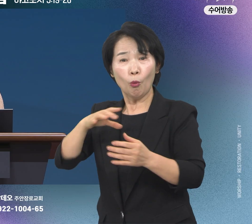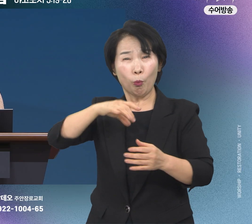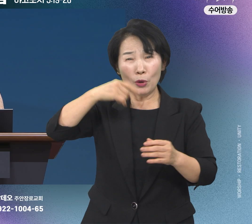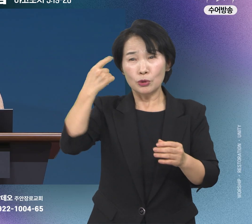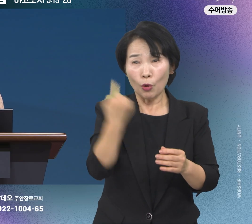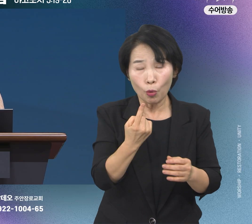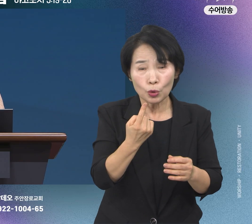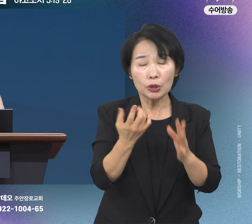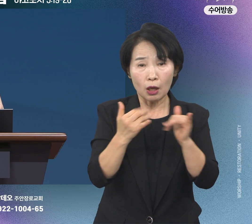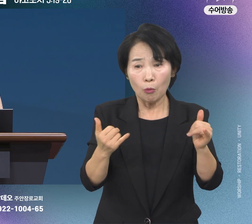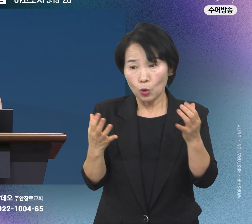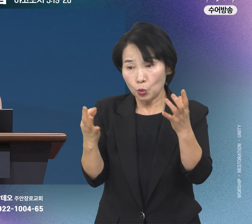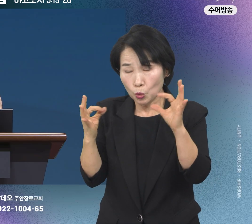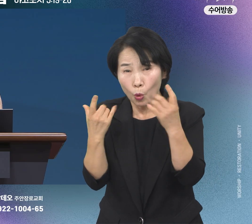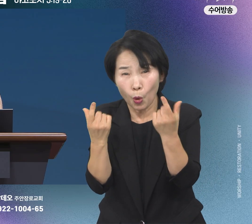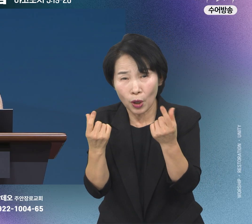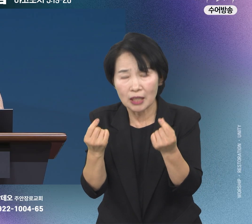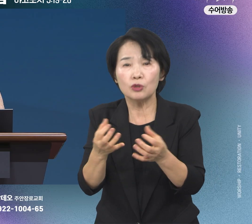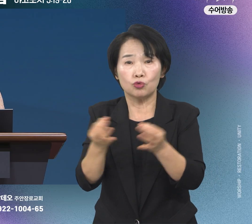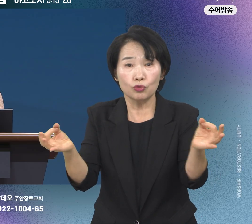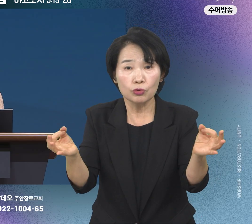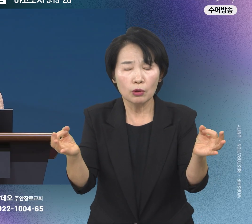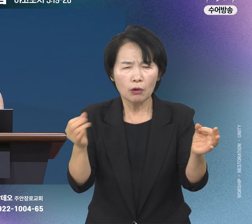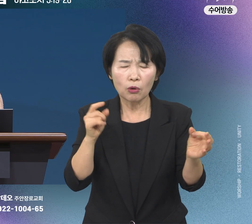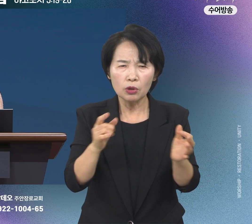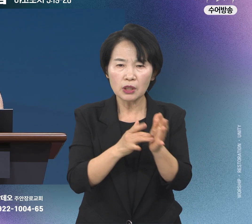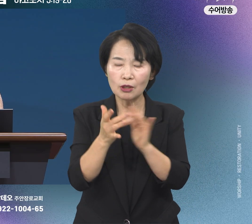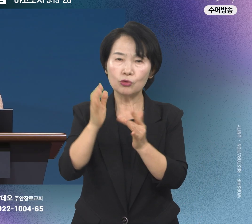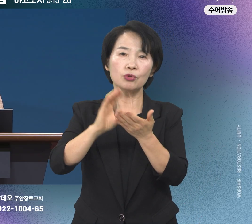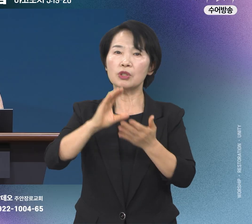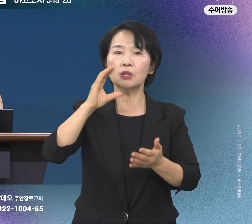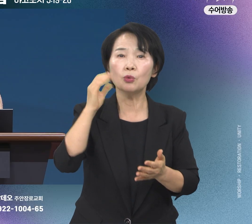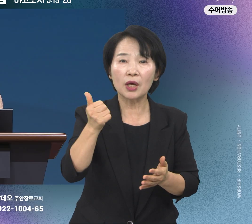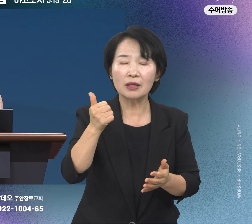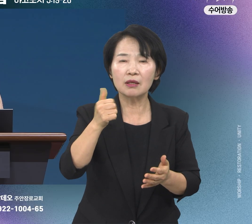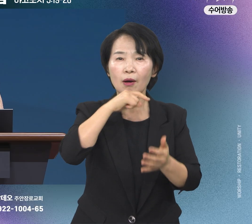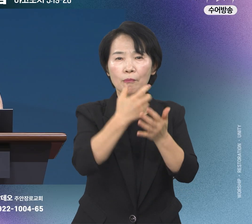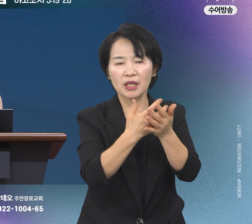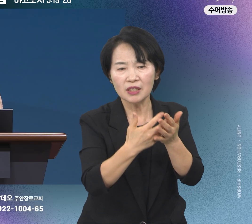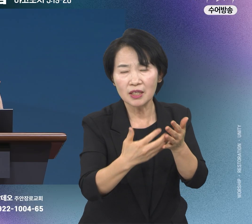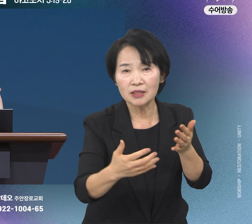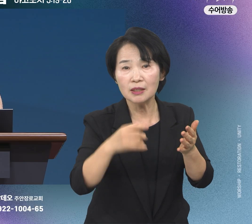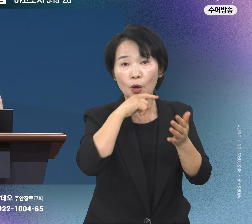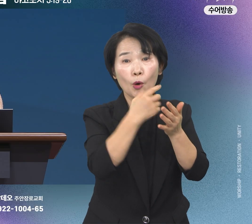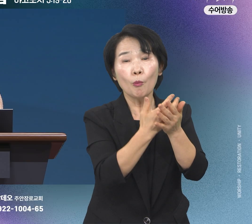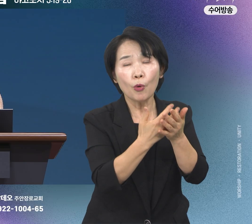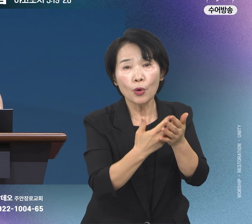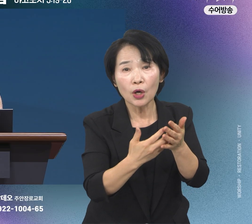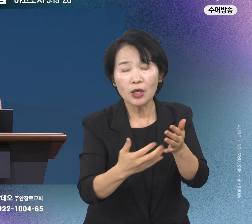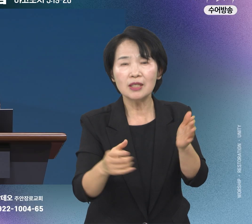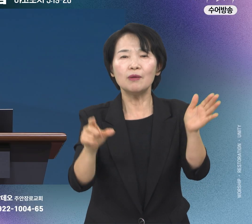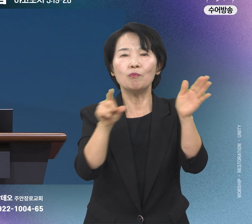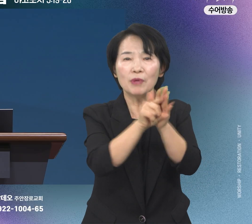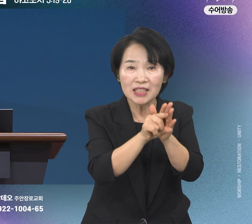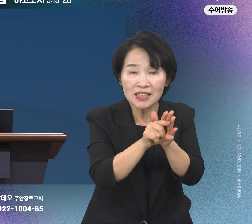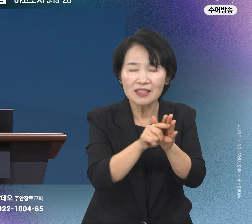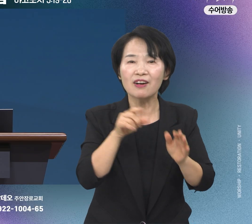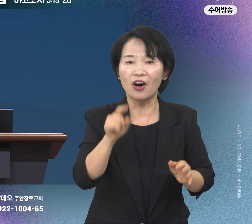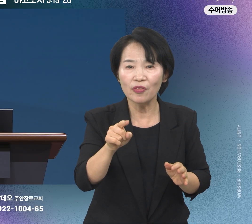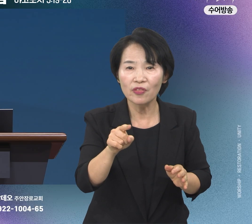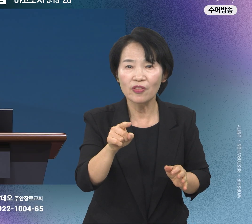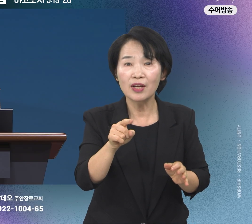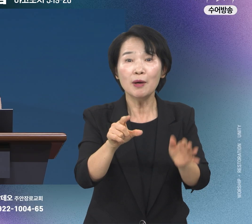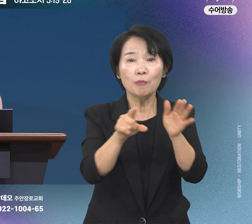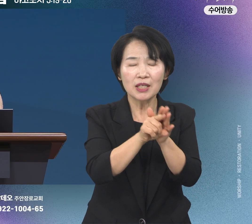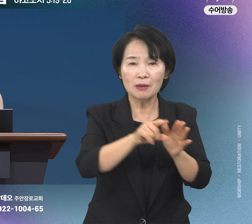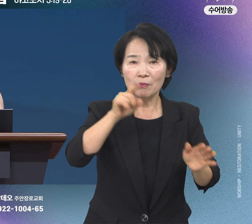예수 그리스도께서 나를 위하여서 피를 흘리신 그 보혈을 믿음이 그거